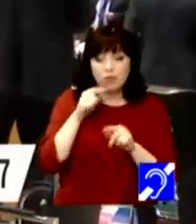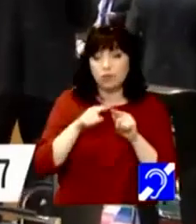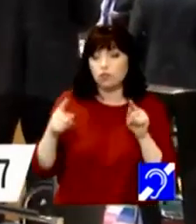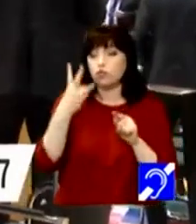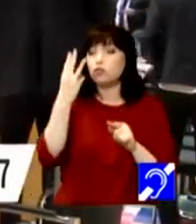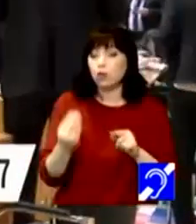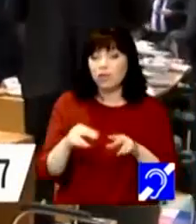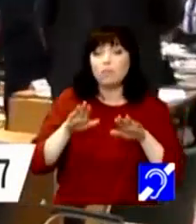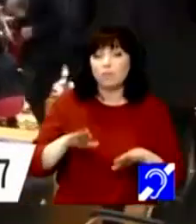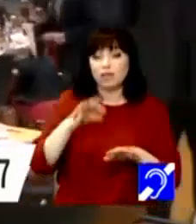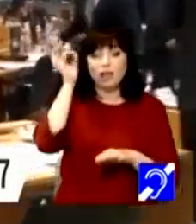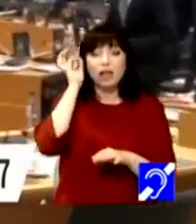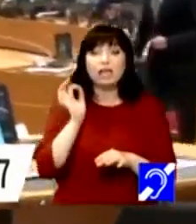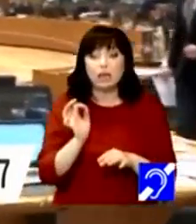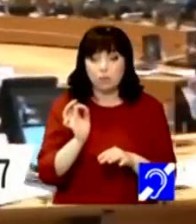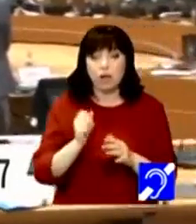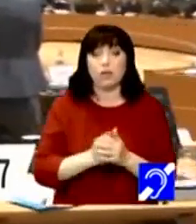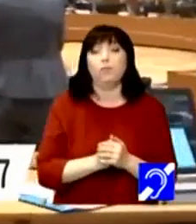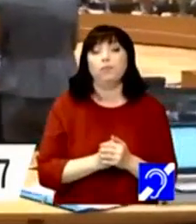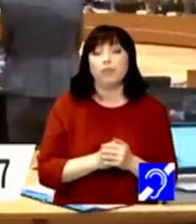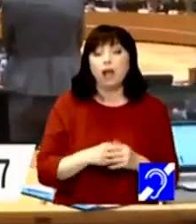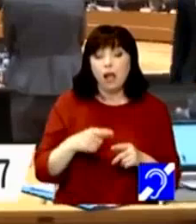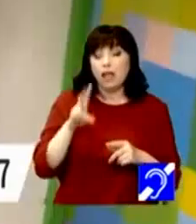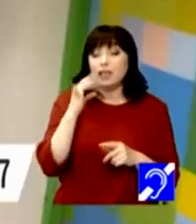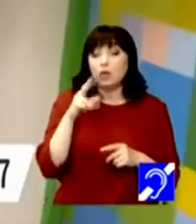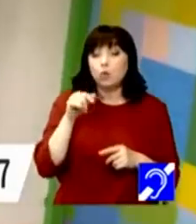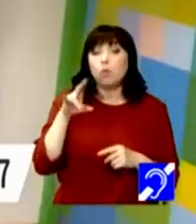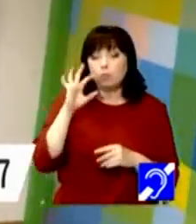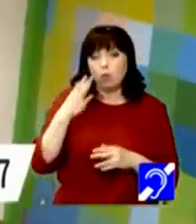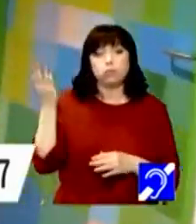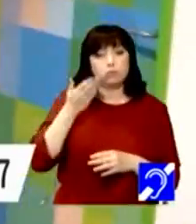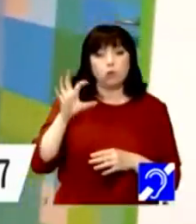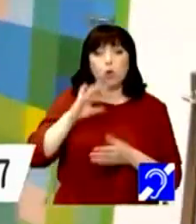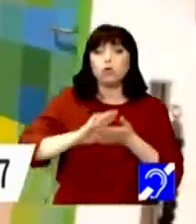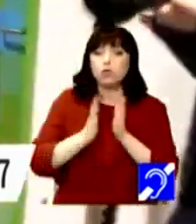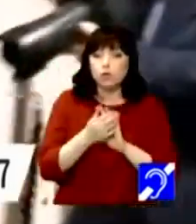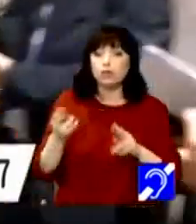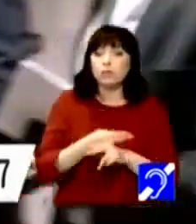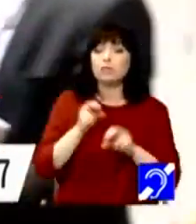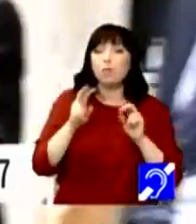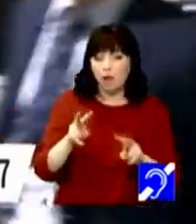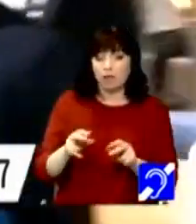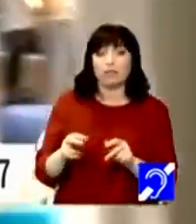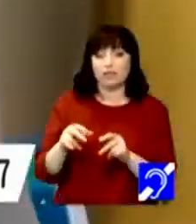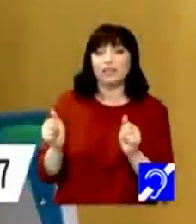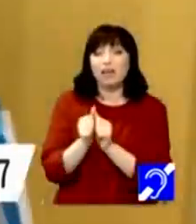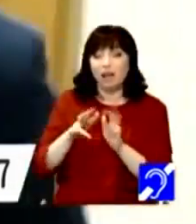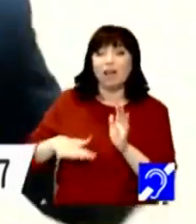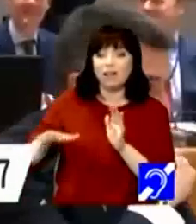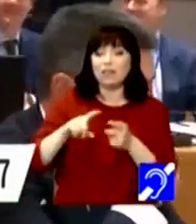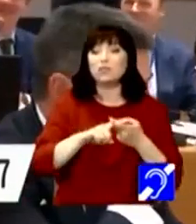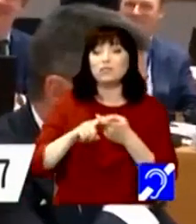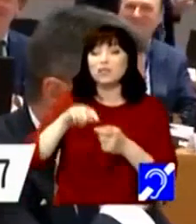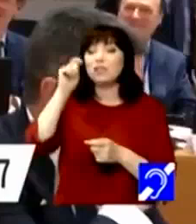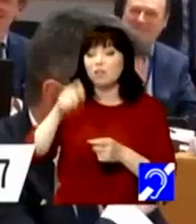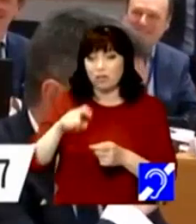zile în localitatea Weissenhaus, Germania. Nicu Popescu va vorbi despre situația de securitate din regiune în contextul războiului